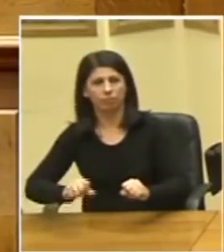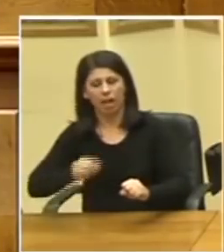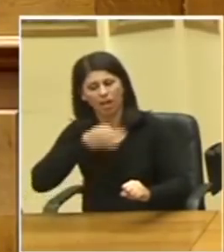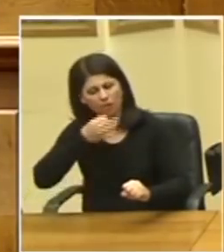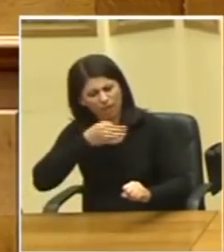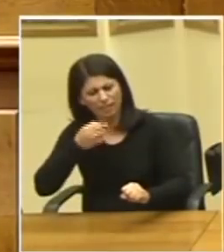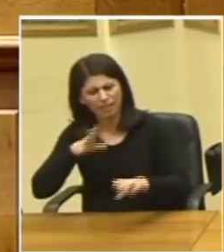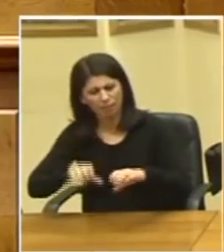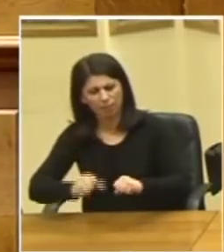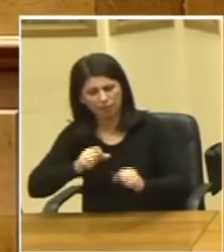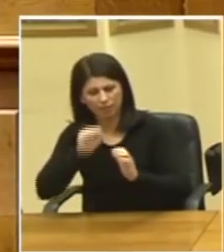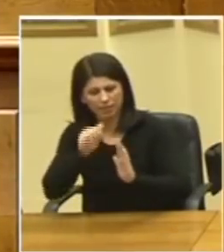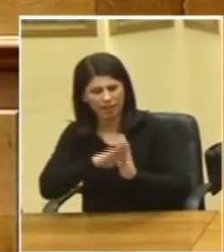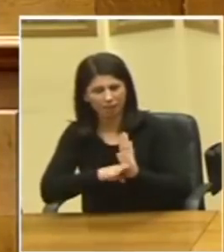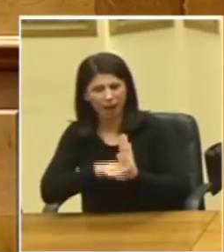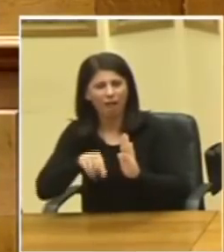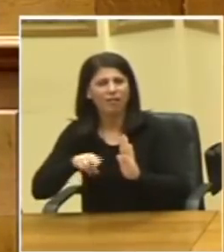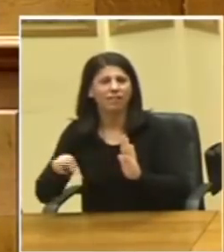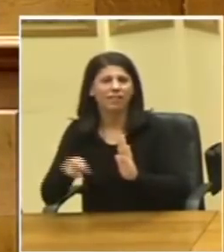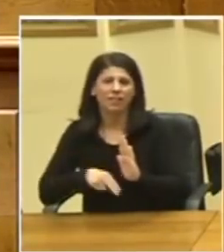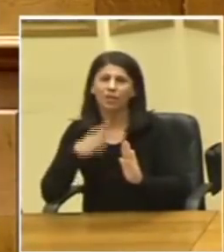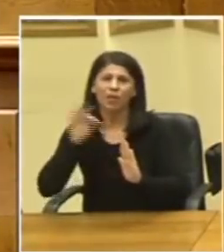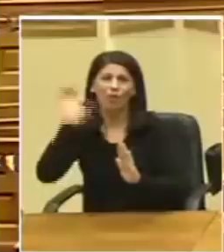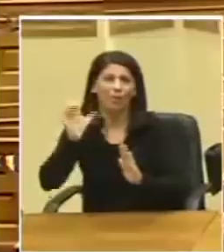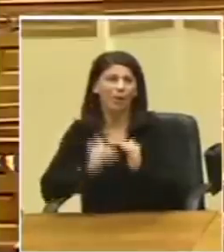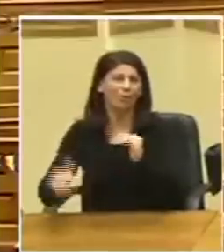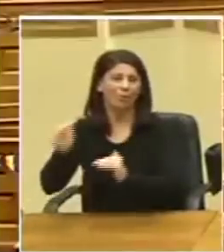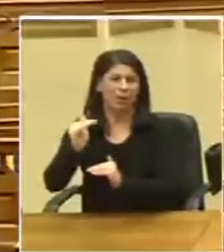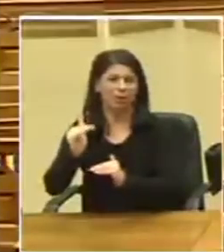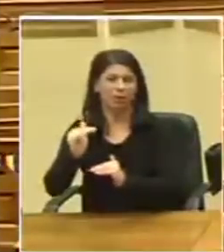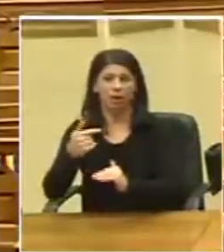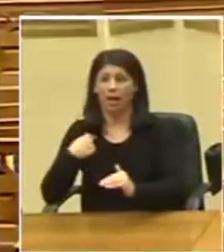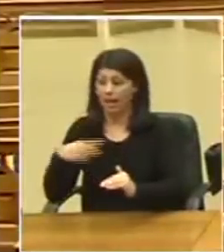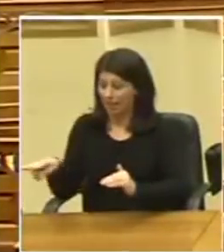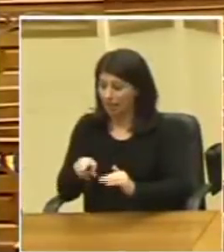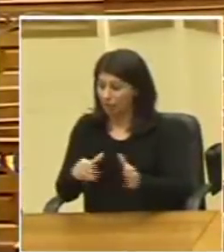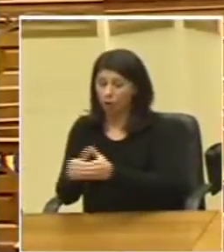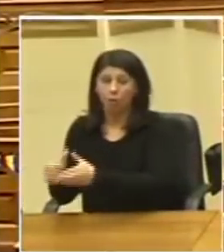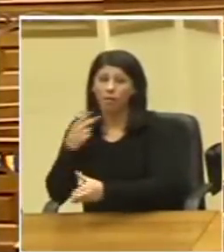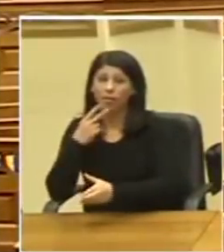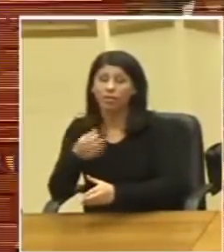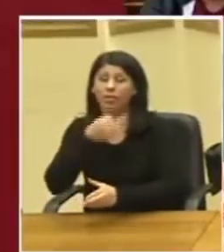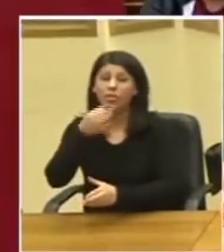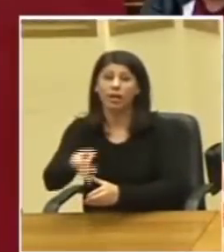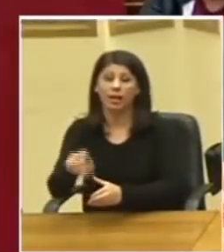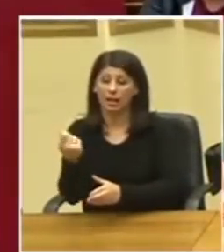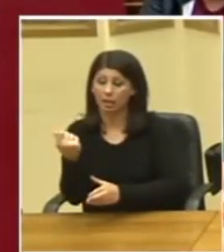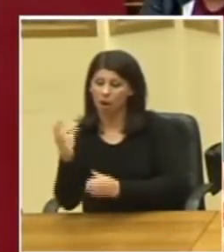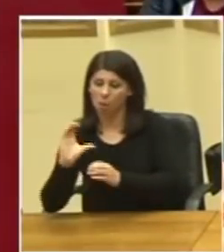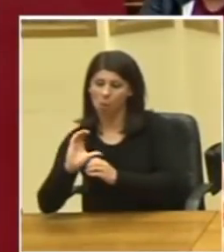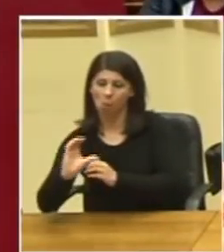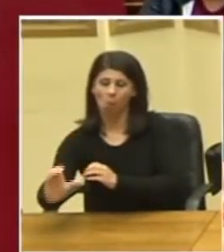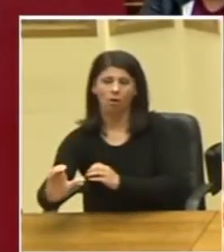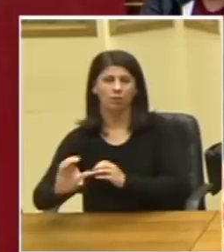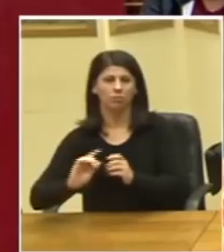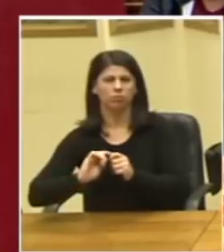το Σύνταγμα. Από κοινού δεν λένε κουβέντα για τα άρθρα που εκχωρούν πακτολό χρημάτων σε